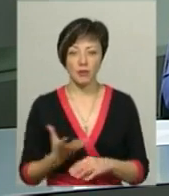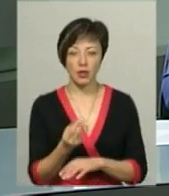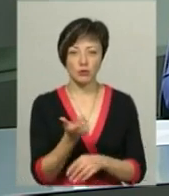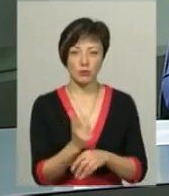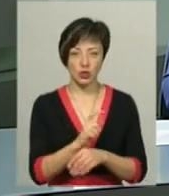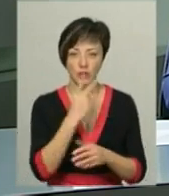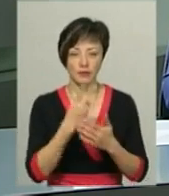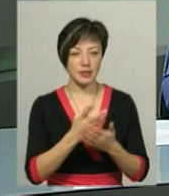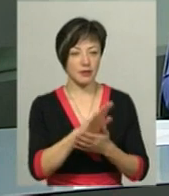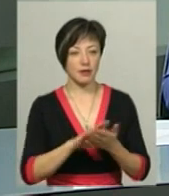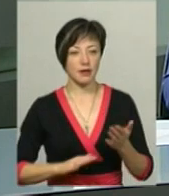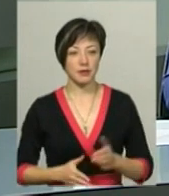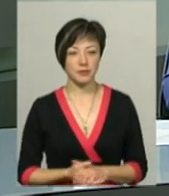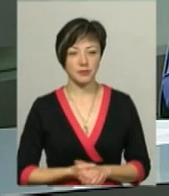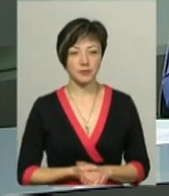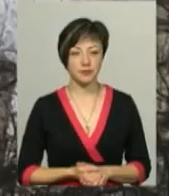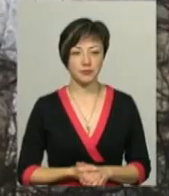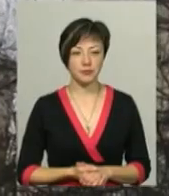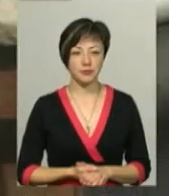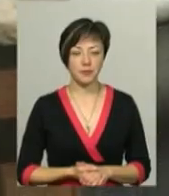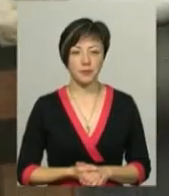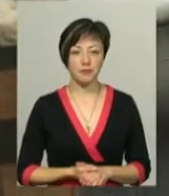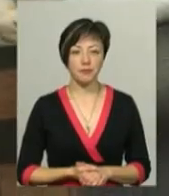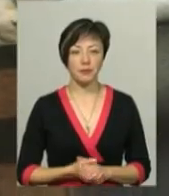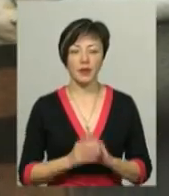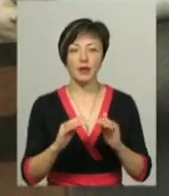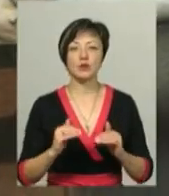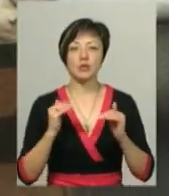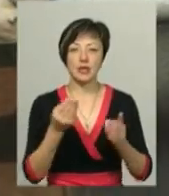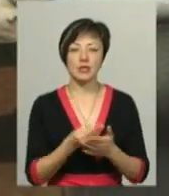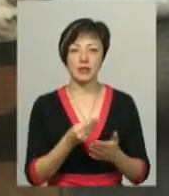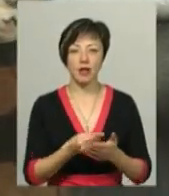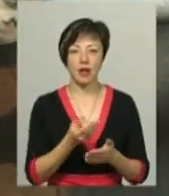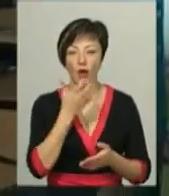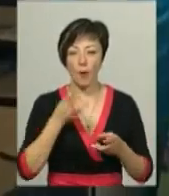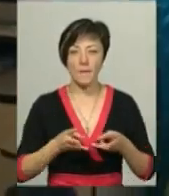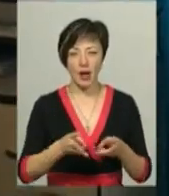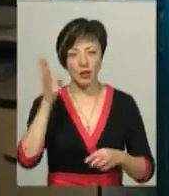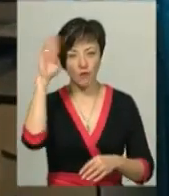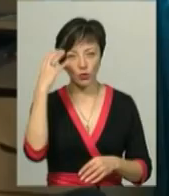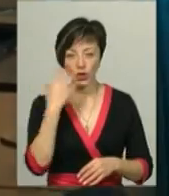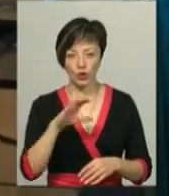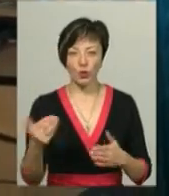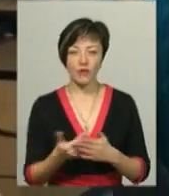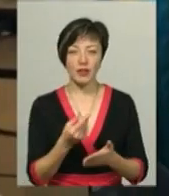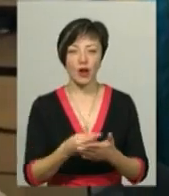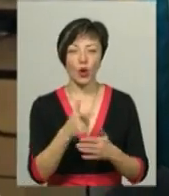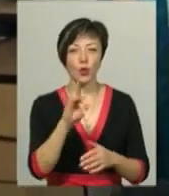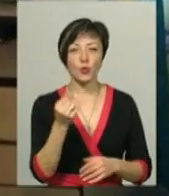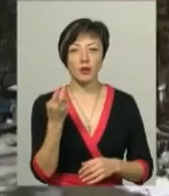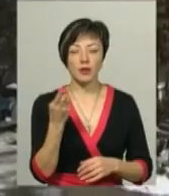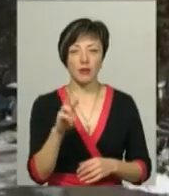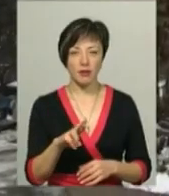більше – дивіться далі. Зросла ціна на опалення та гаряче водопостачання. Нові тарифи в грудні